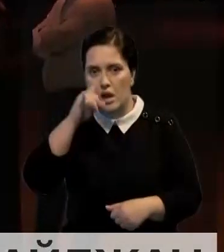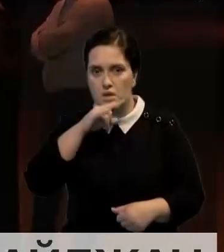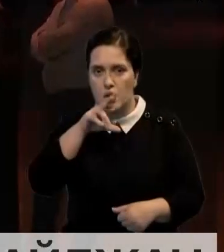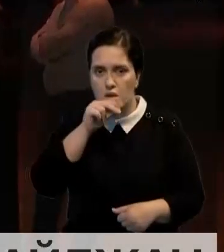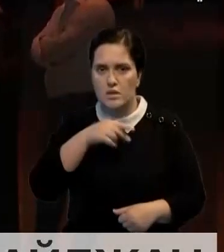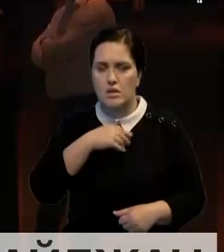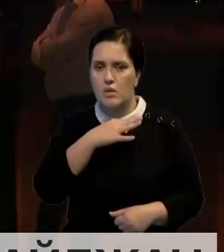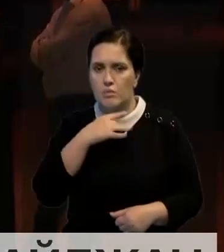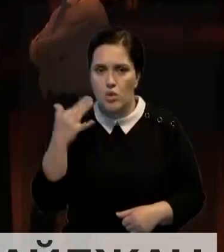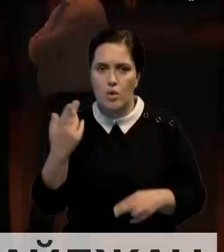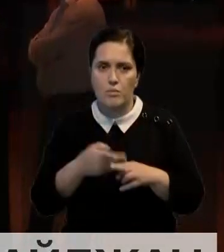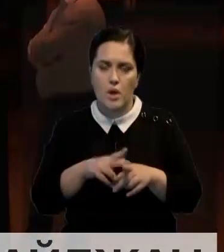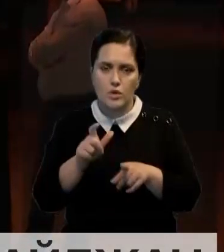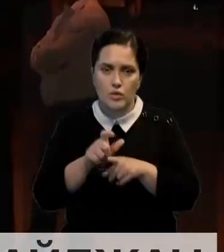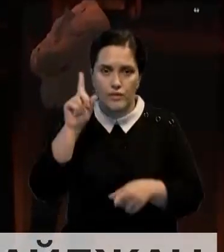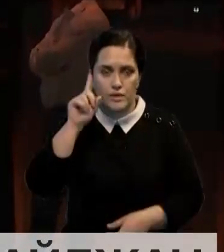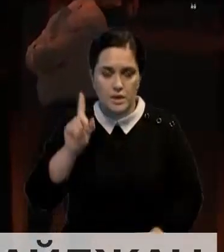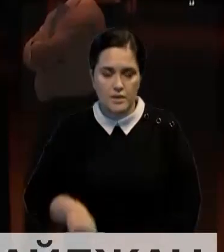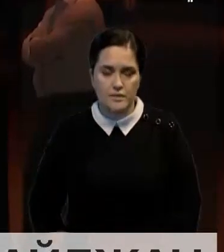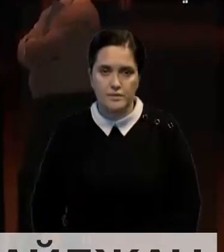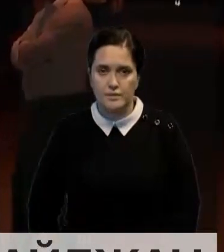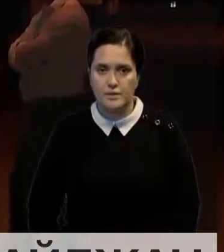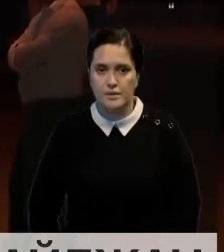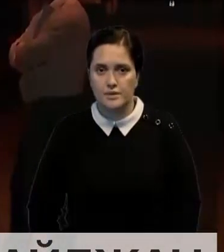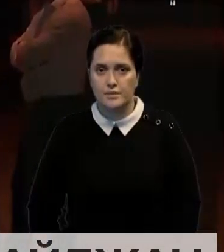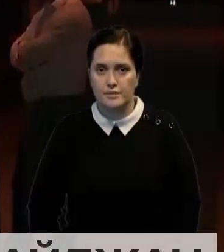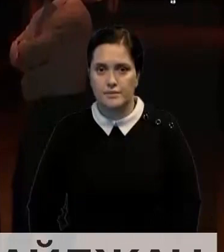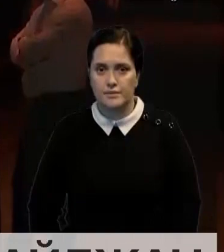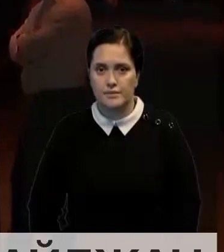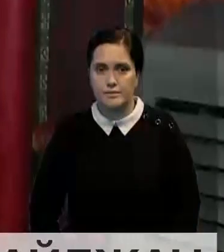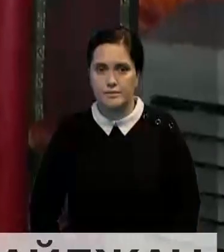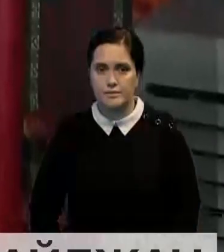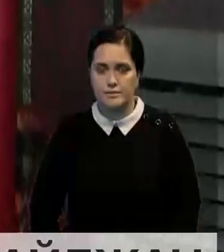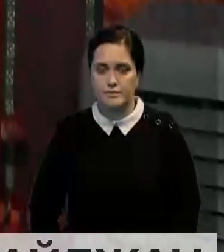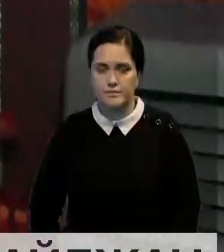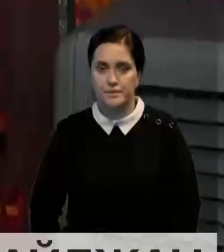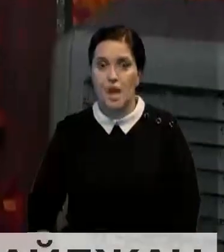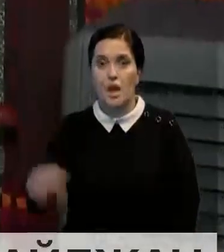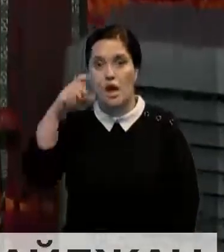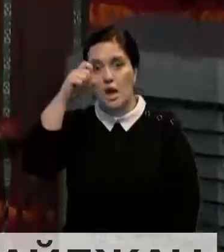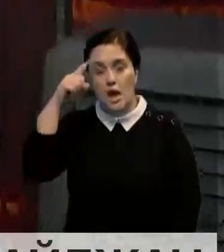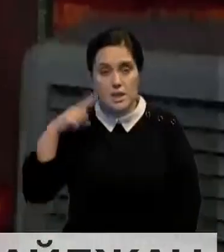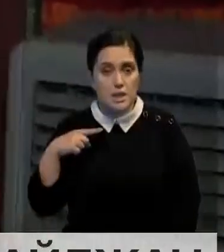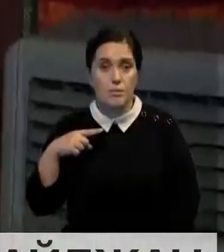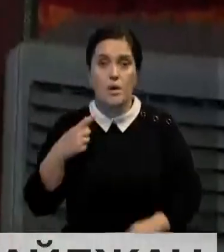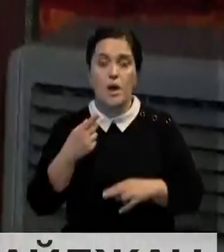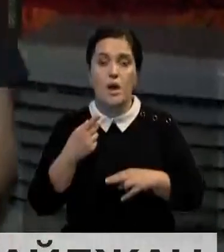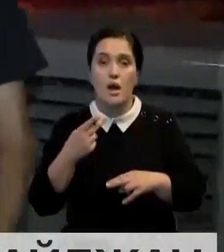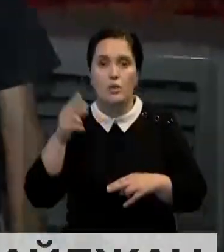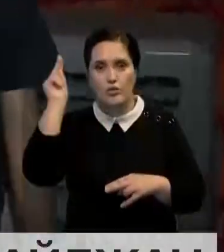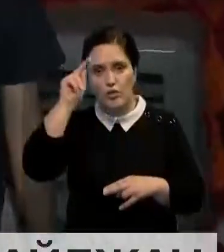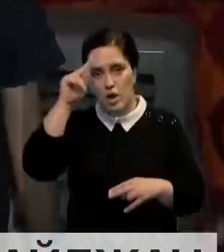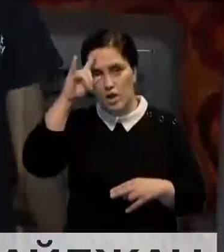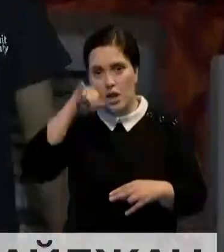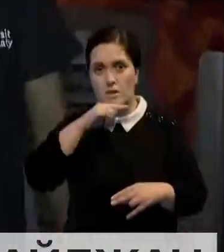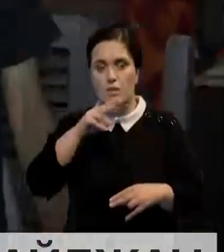маған көп әдім келет құлаққа. Түрік тілдерінің арасында ең әдім. Азербайджанец Жавидан Гасанзаде выучил